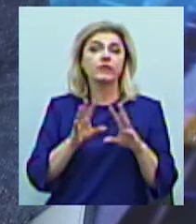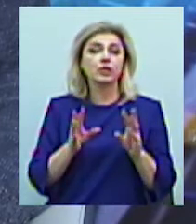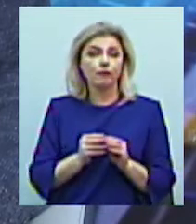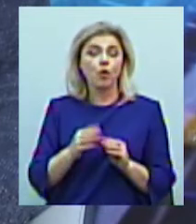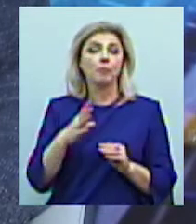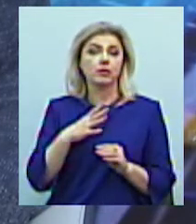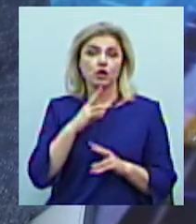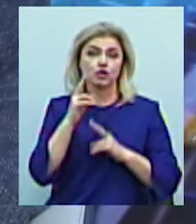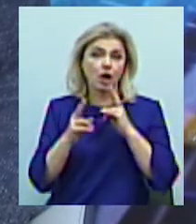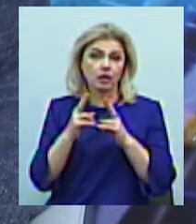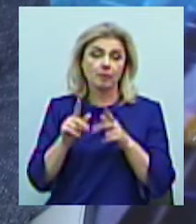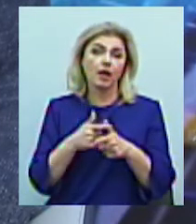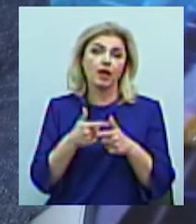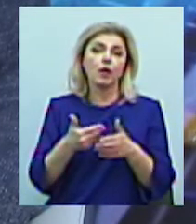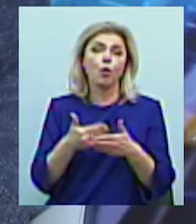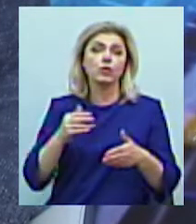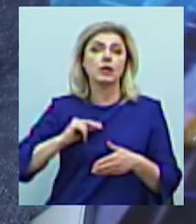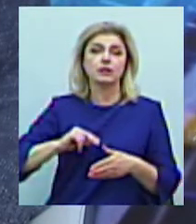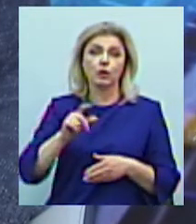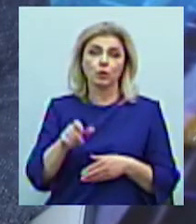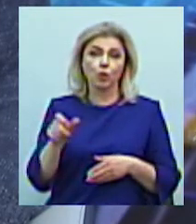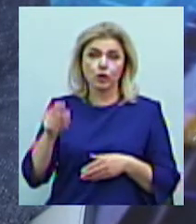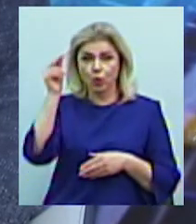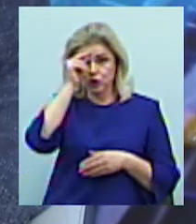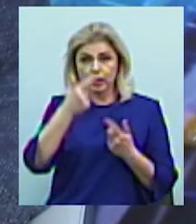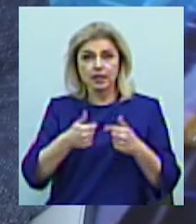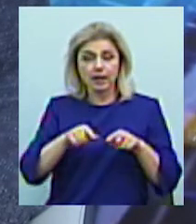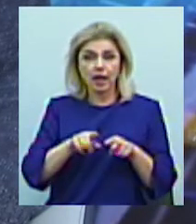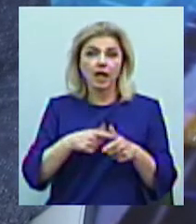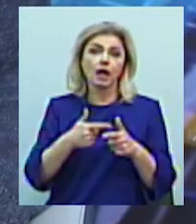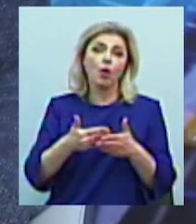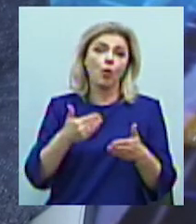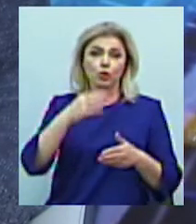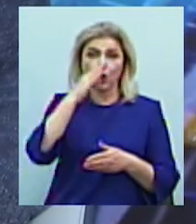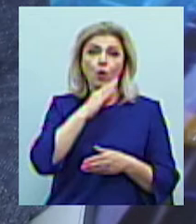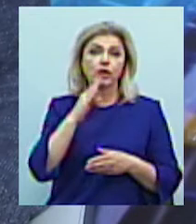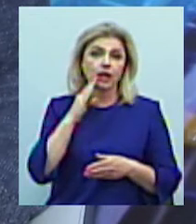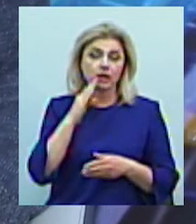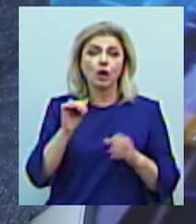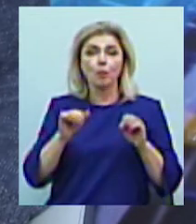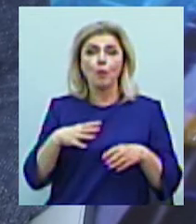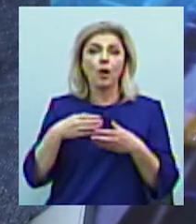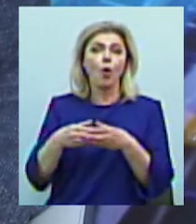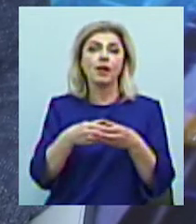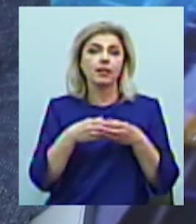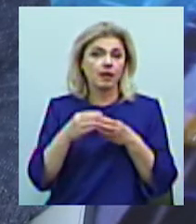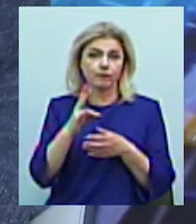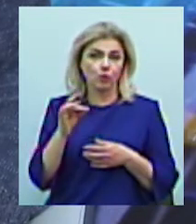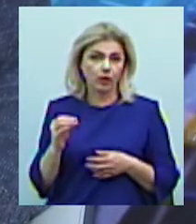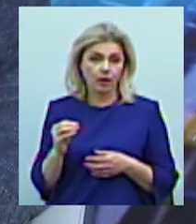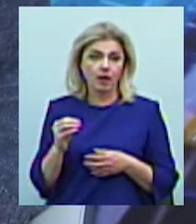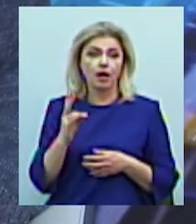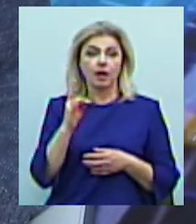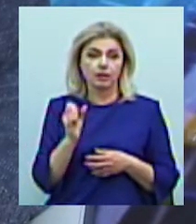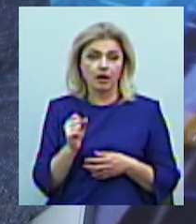поступила жалоба или от сотрудника учебного учреждения, или же от родителей, может быть, коллективная,